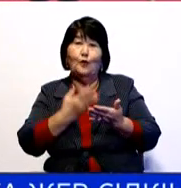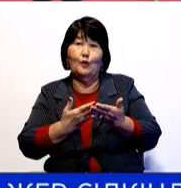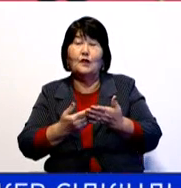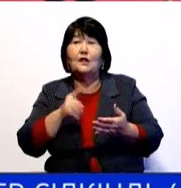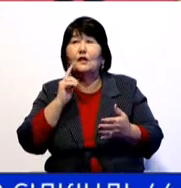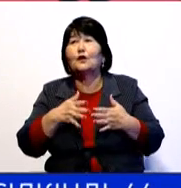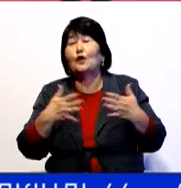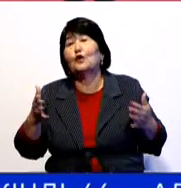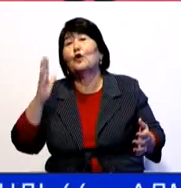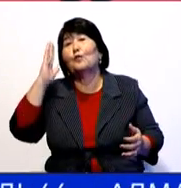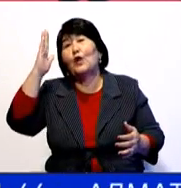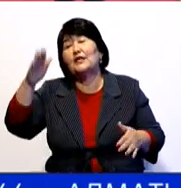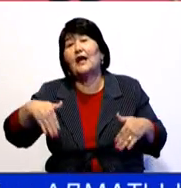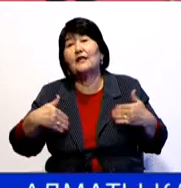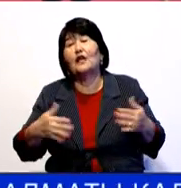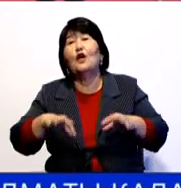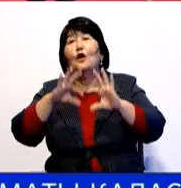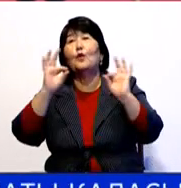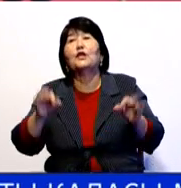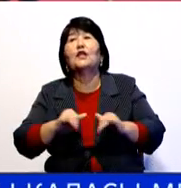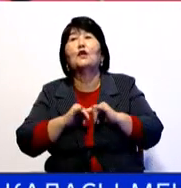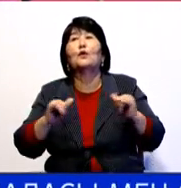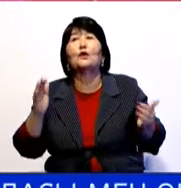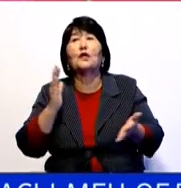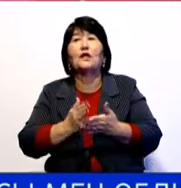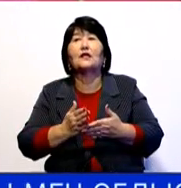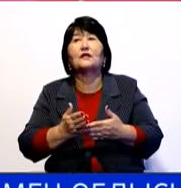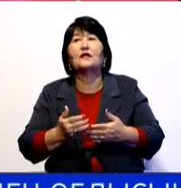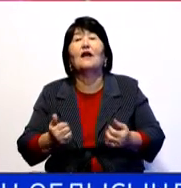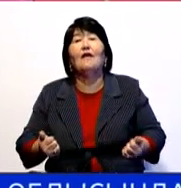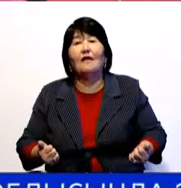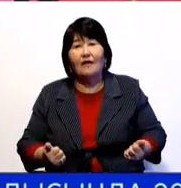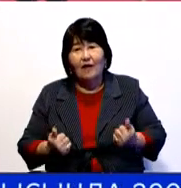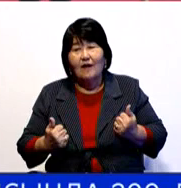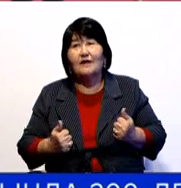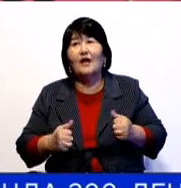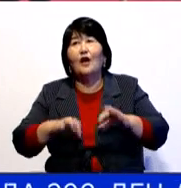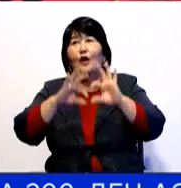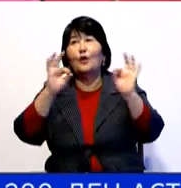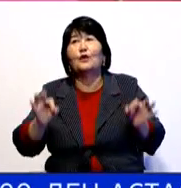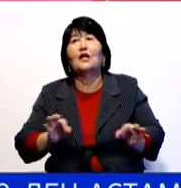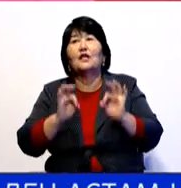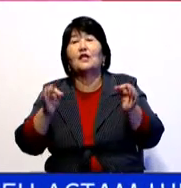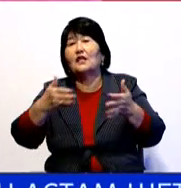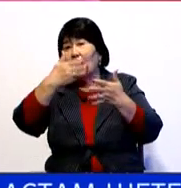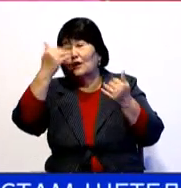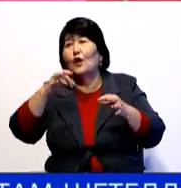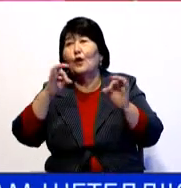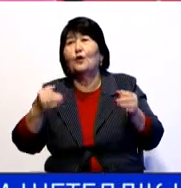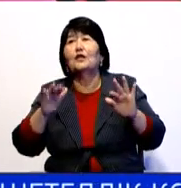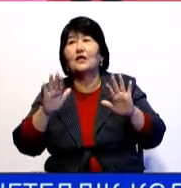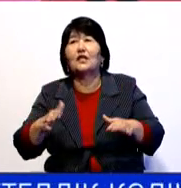Жастарға үлкен болашақ тілеймін. Өнерлері өрлей берсін, қанаттары қатая берсін. Өнер еш уақытта өлмейді. Өнер кенші